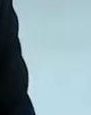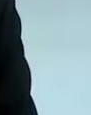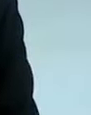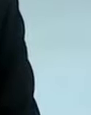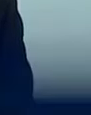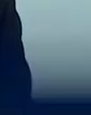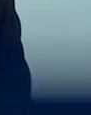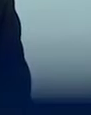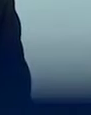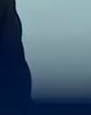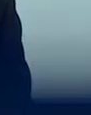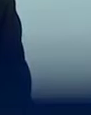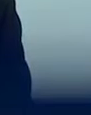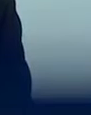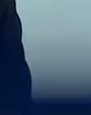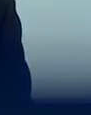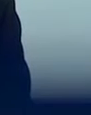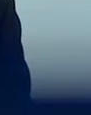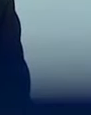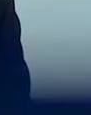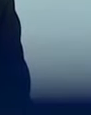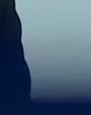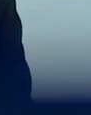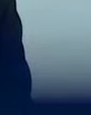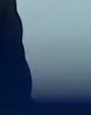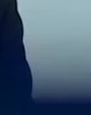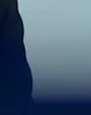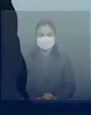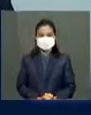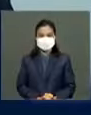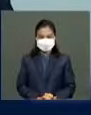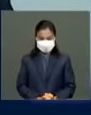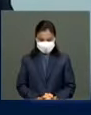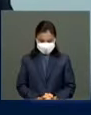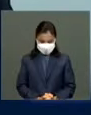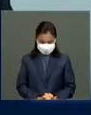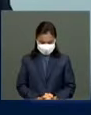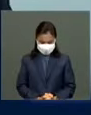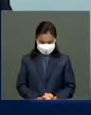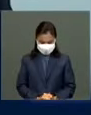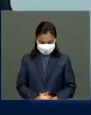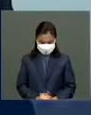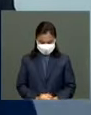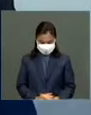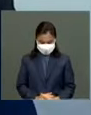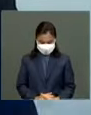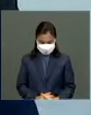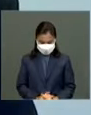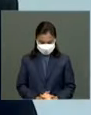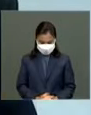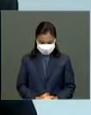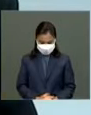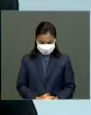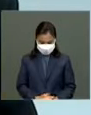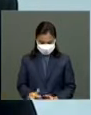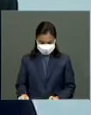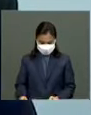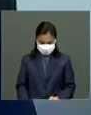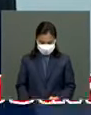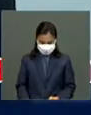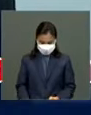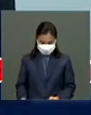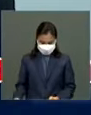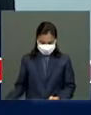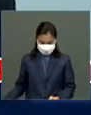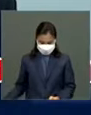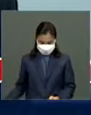ที่2เว้นระยะห่างอย่างน้อย2เมตรขอให้ทำให้ได้มากที่สุดโรคระบาดมันจะติดต่อกันได้คือมันต้องอยู่ใกล้กันและอันที่3ก็คือท่